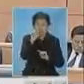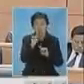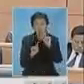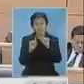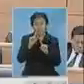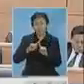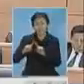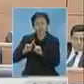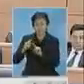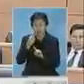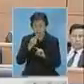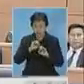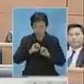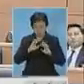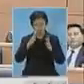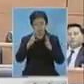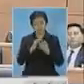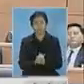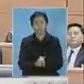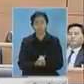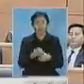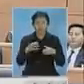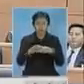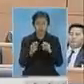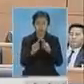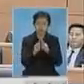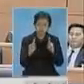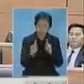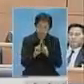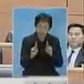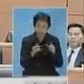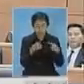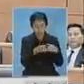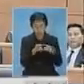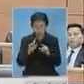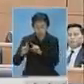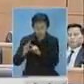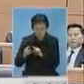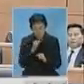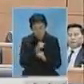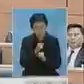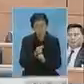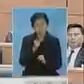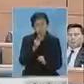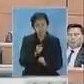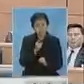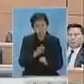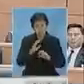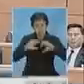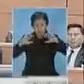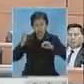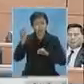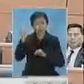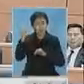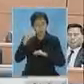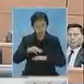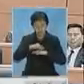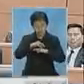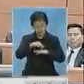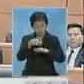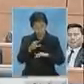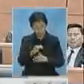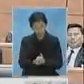ใดที่อธิบายว่าทุกกรรมการที่เขาทำมาได้รับการใส่ใจใยดีจากรัฐบาลที่ตั้ง